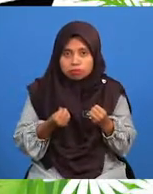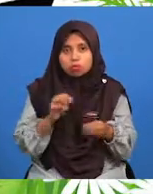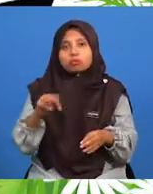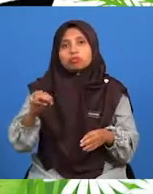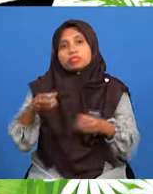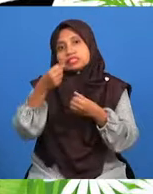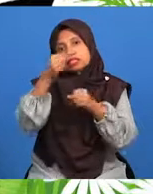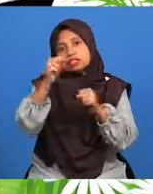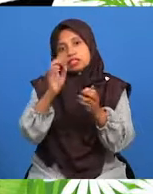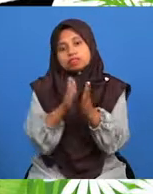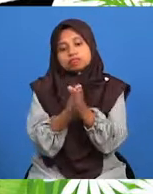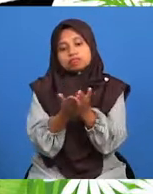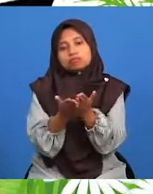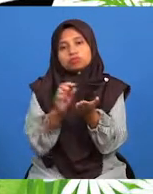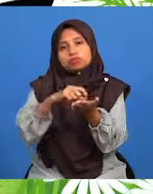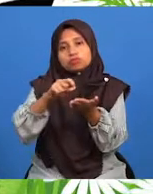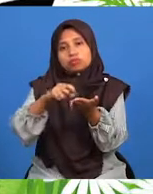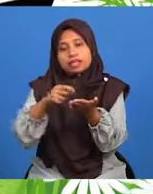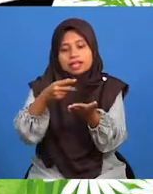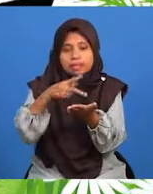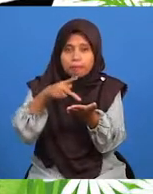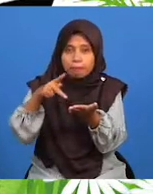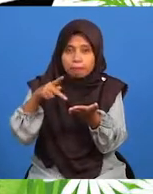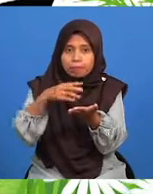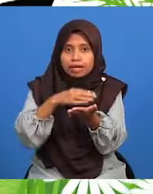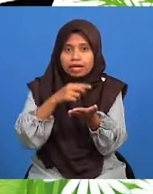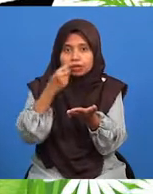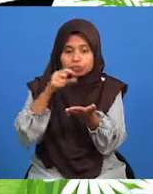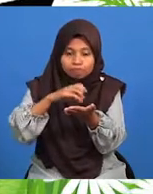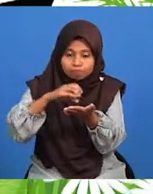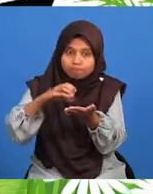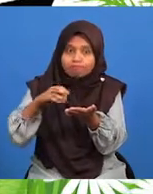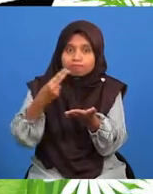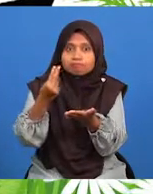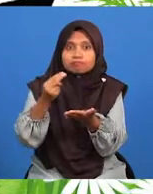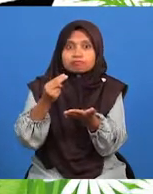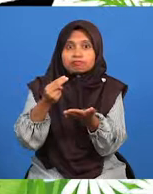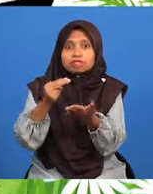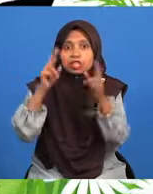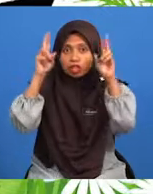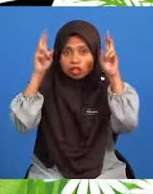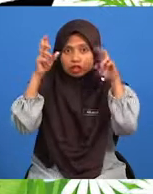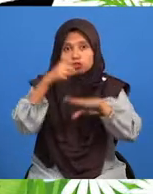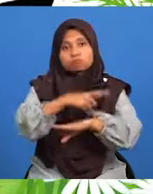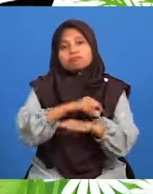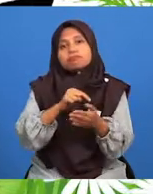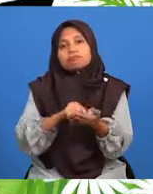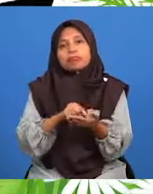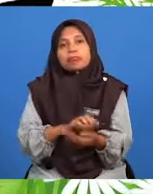tulis dan pen untuk membuat nota dan catatan tentang topik kita pada hari